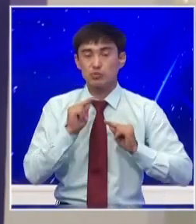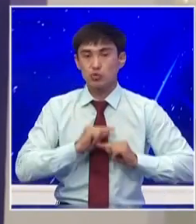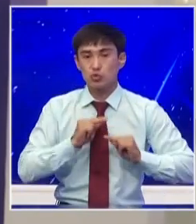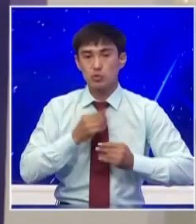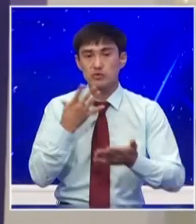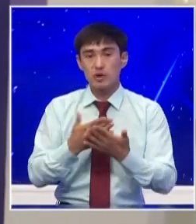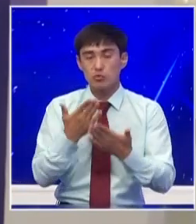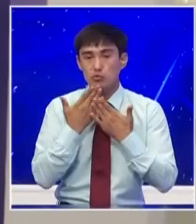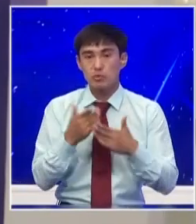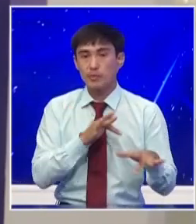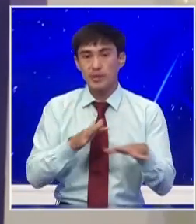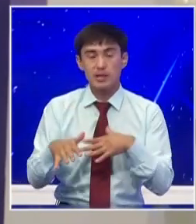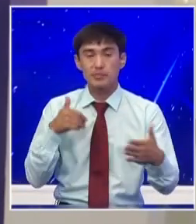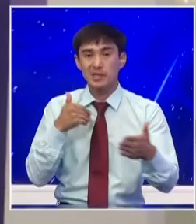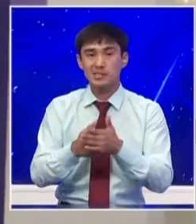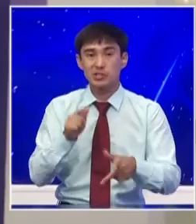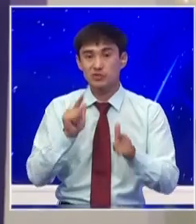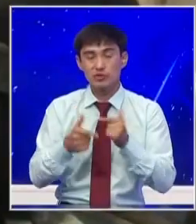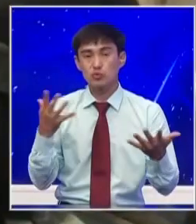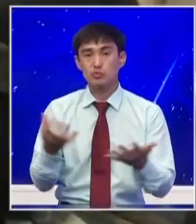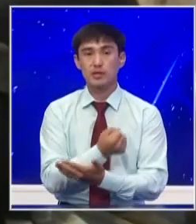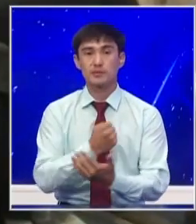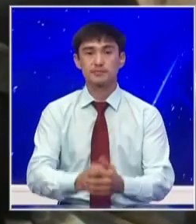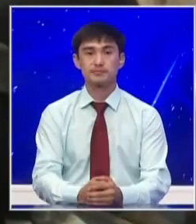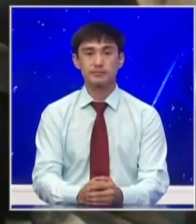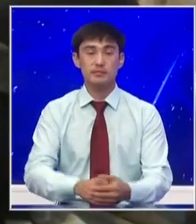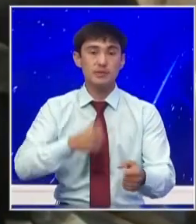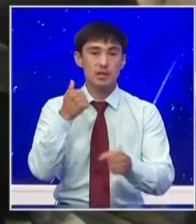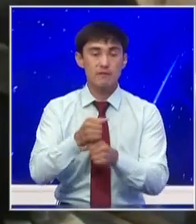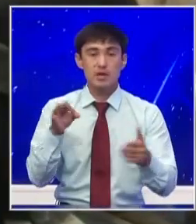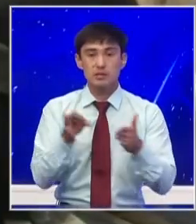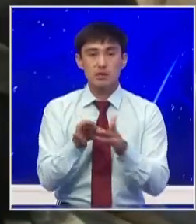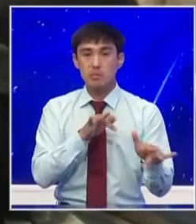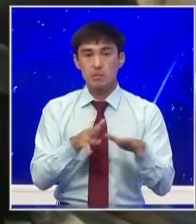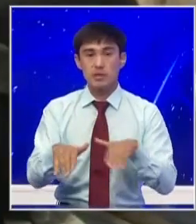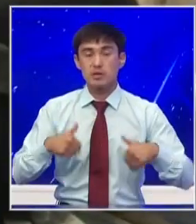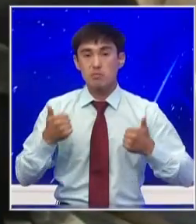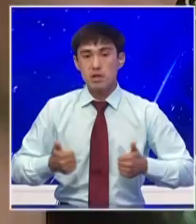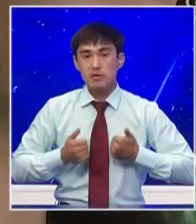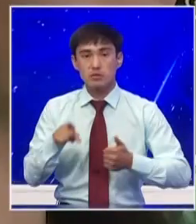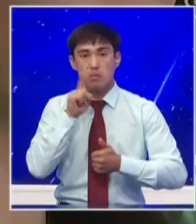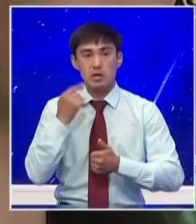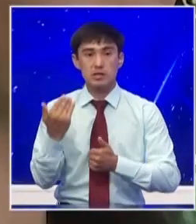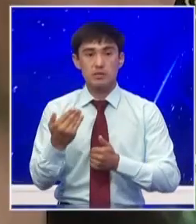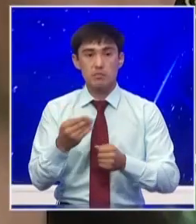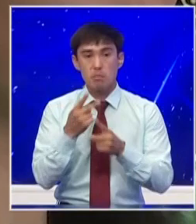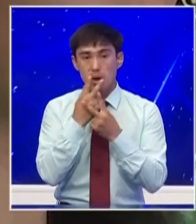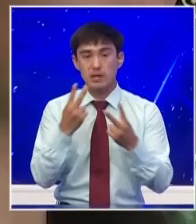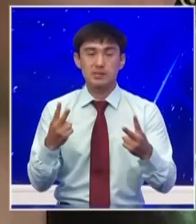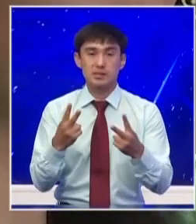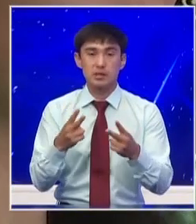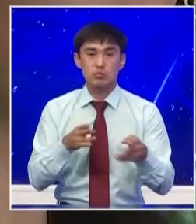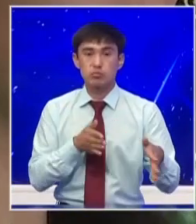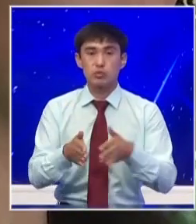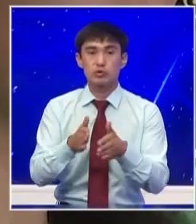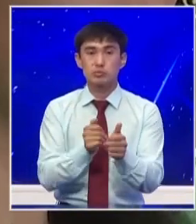трудом, своим любимым делом достиг действительно успеха. Главная цель мероприятия – дать мотивацию молодежи, продемонстрировав